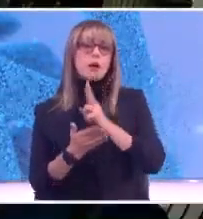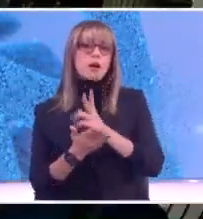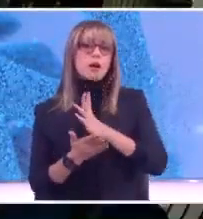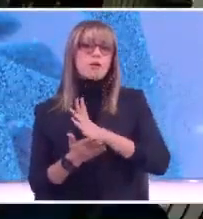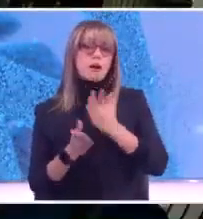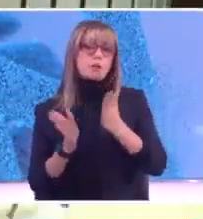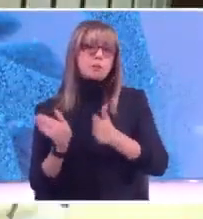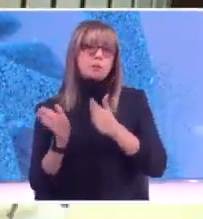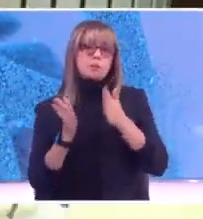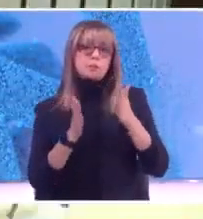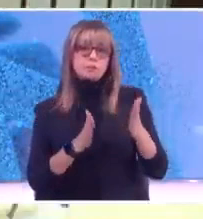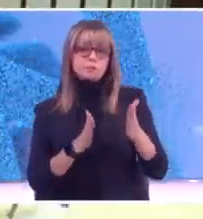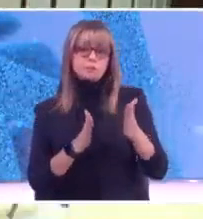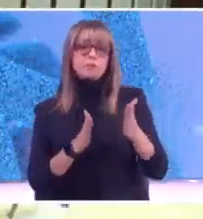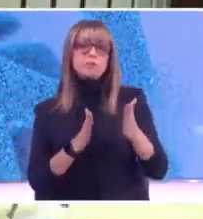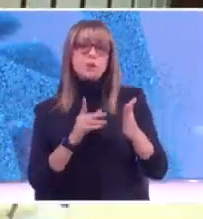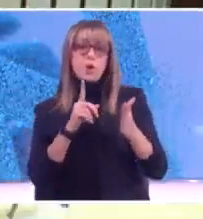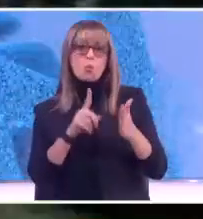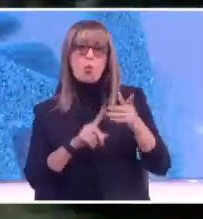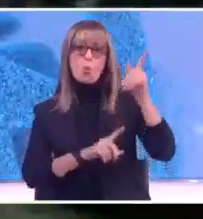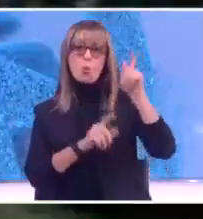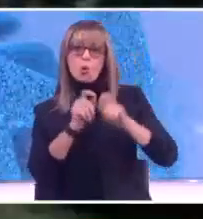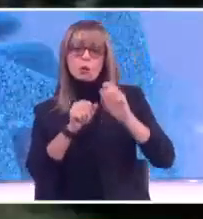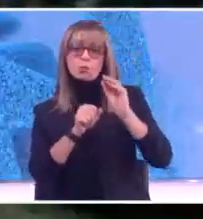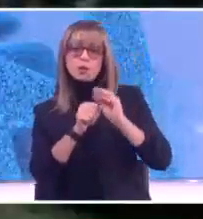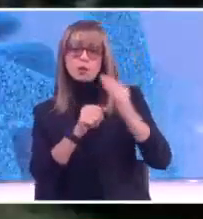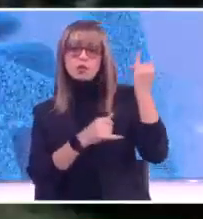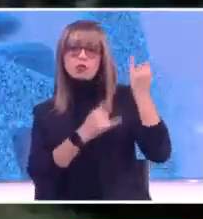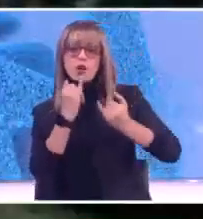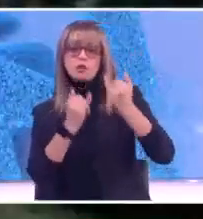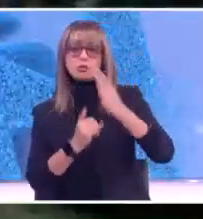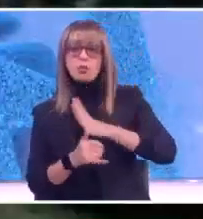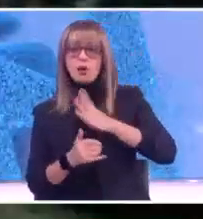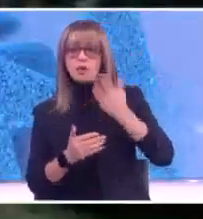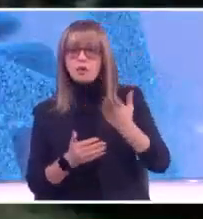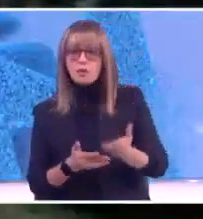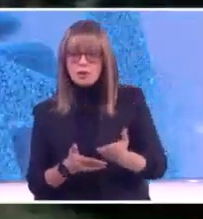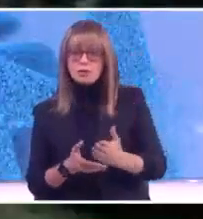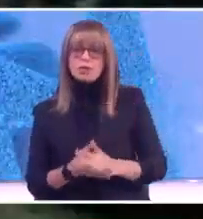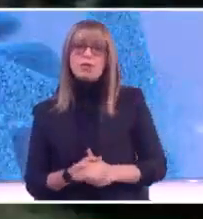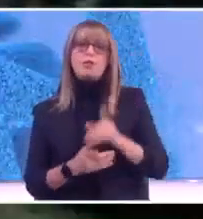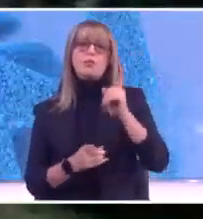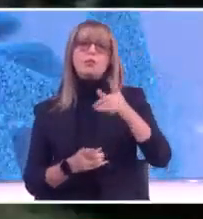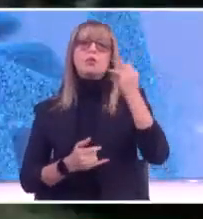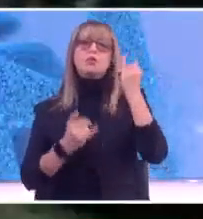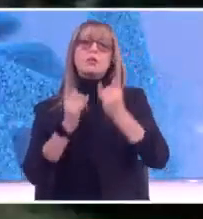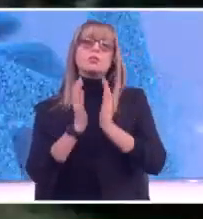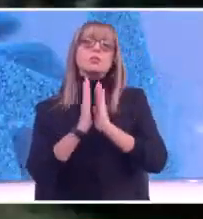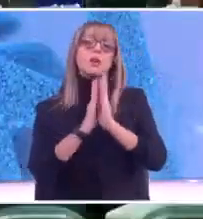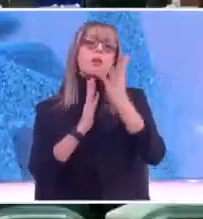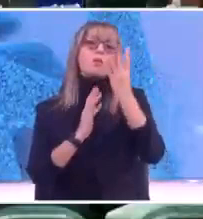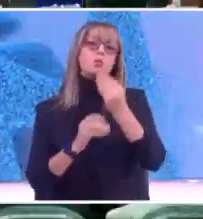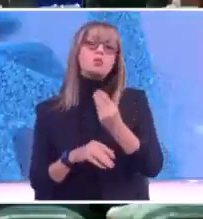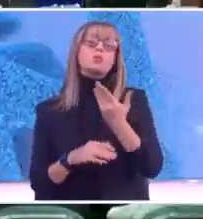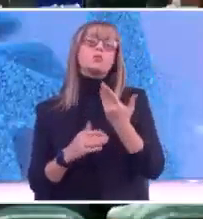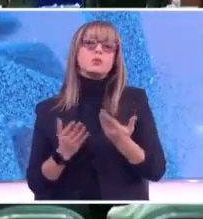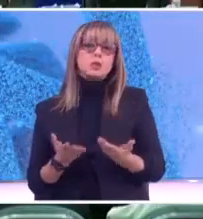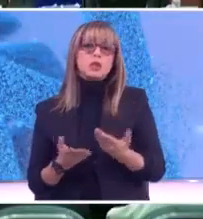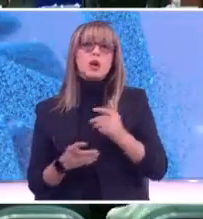Bir taraftan söz konusu uygulamaya ilişkin tartışmalar var ve bu tartışmalar devam ederken önemli